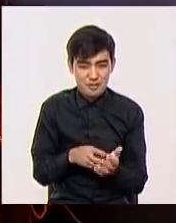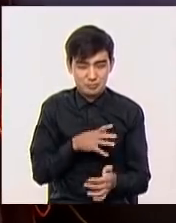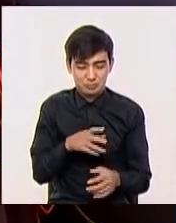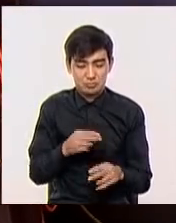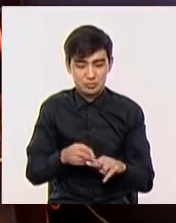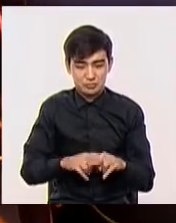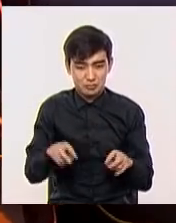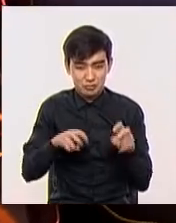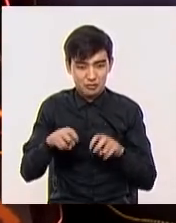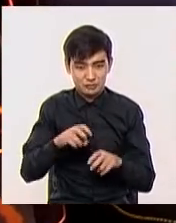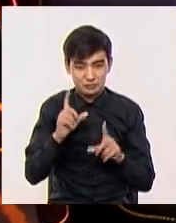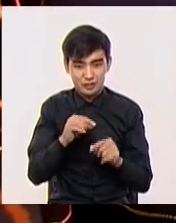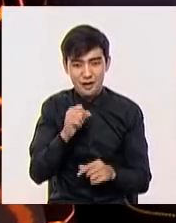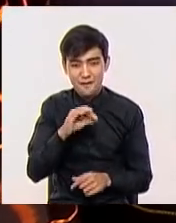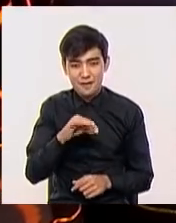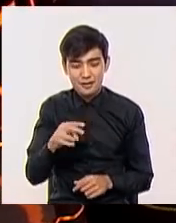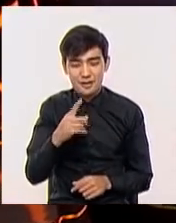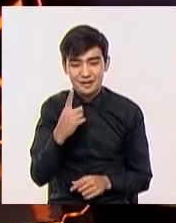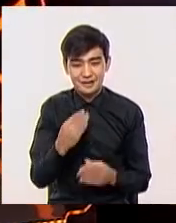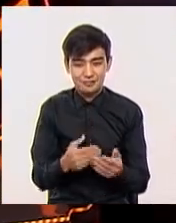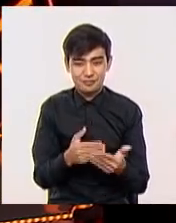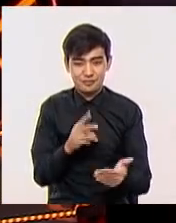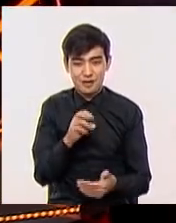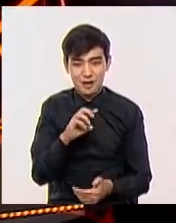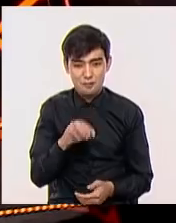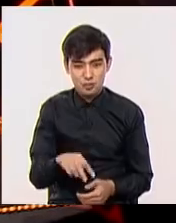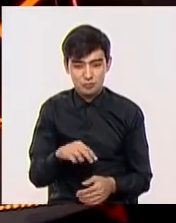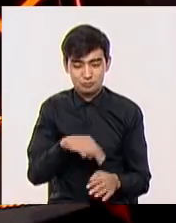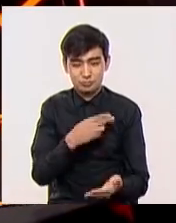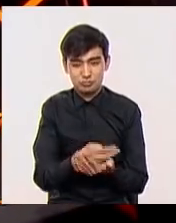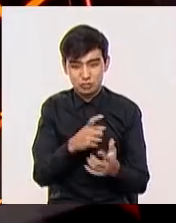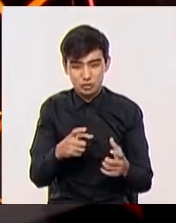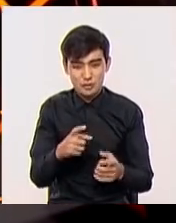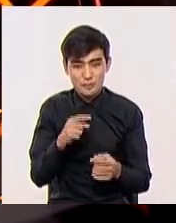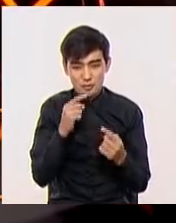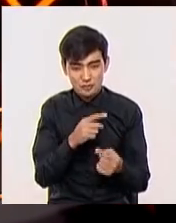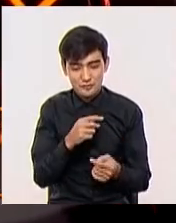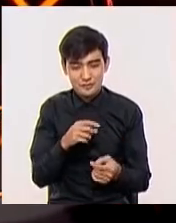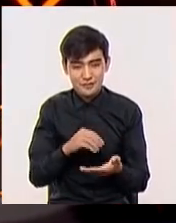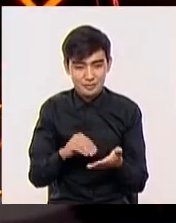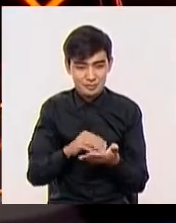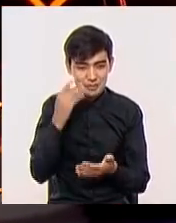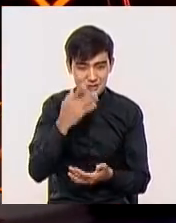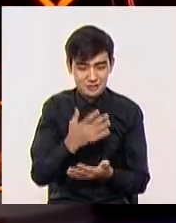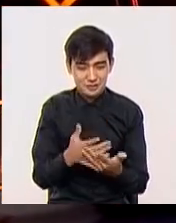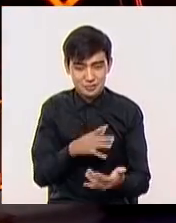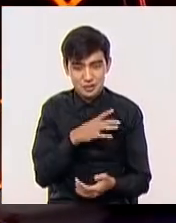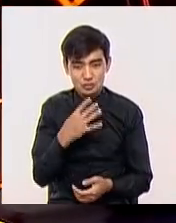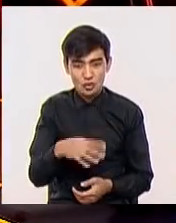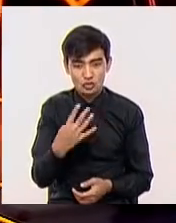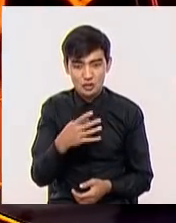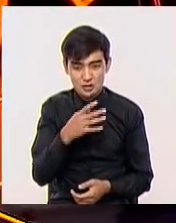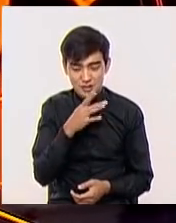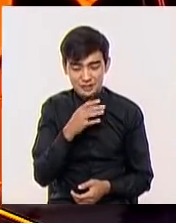берген Ауғанстан азаматы бір күн бұрынғы Кабул әуежайындағы ұшақтан құлаған азаматтарға қатысты осындай пікір білдірді. 44